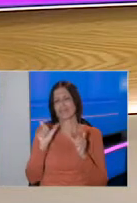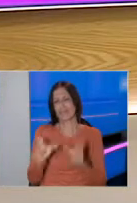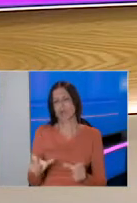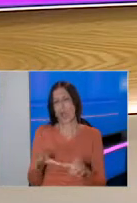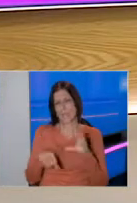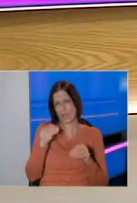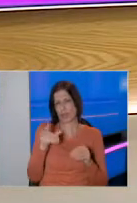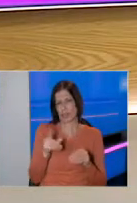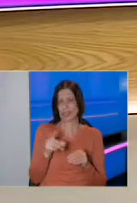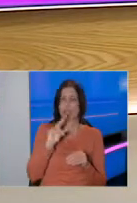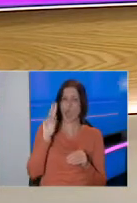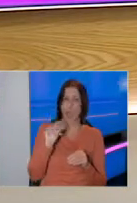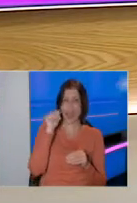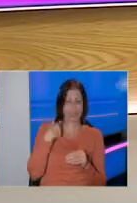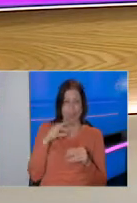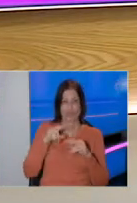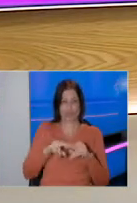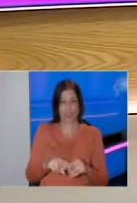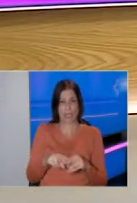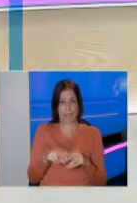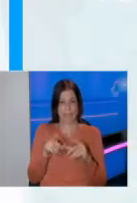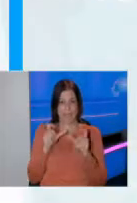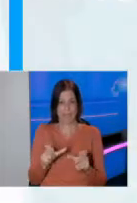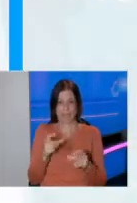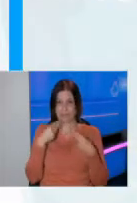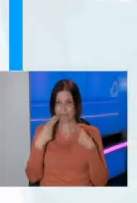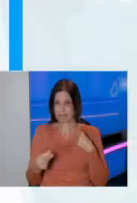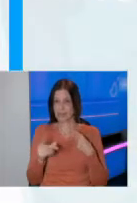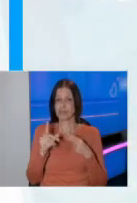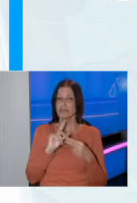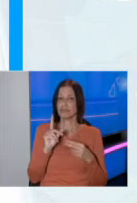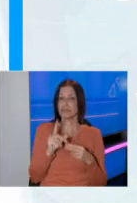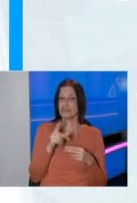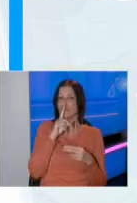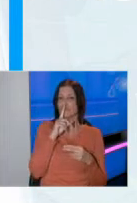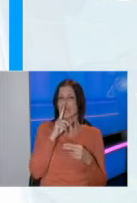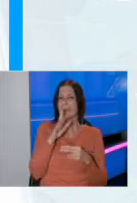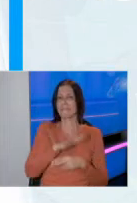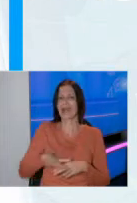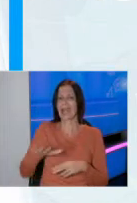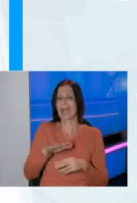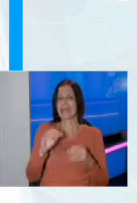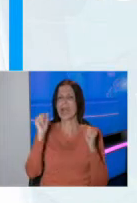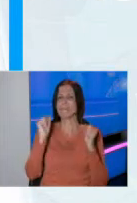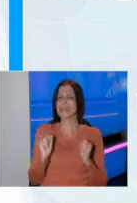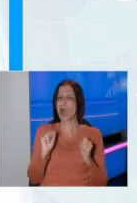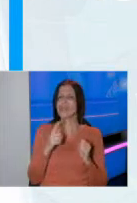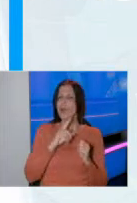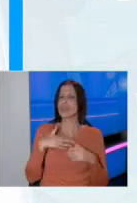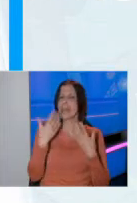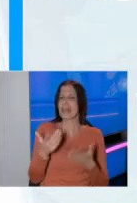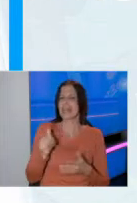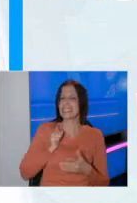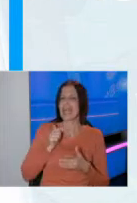לבן, לא נשארים חייבים ומגיבים כך. למען הסר ספק, מי ששיתק את מערכת הביטחון ולא נתן לצהל להילחם